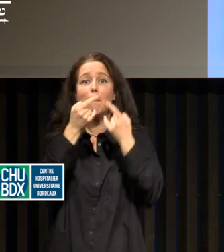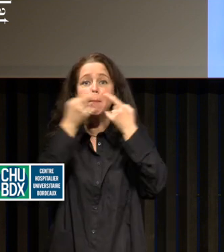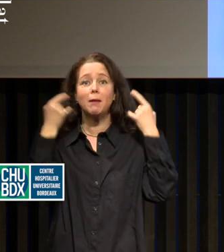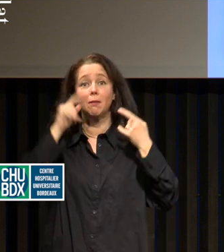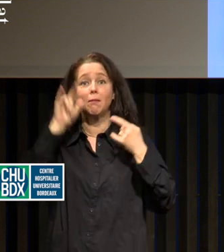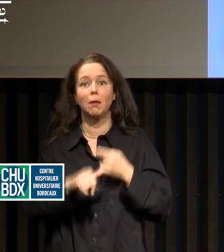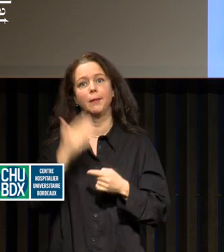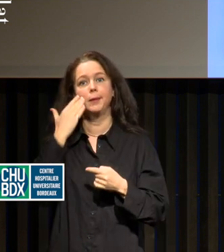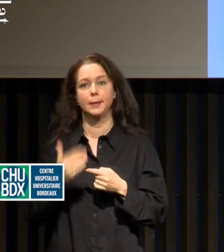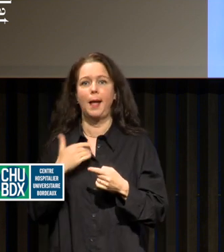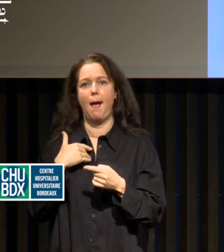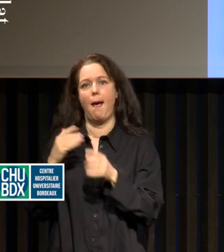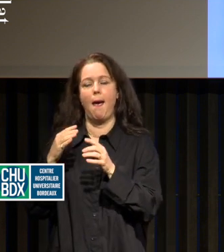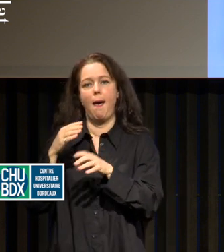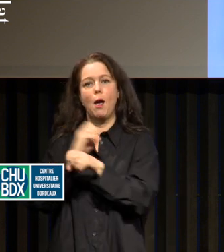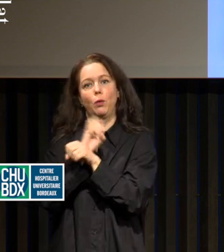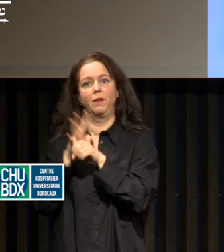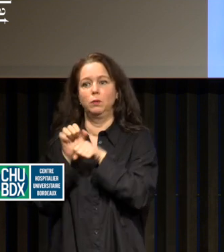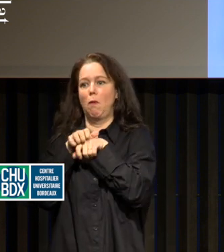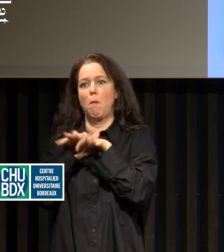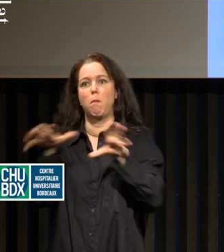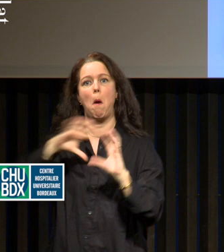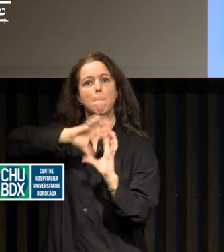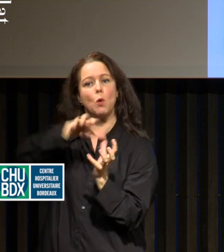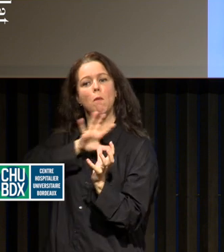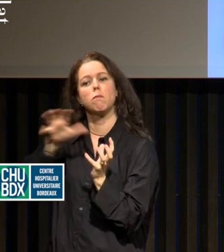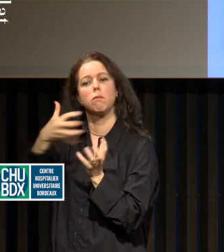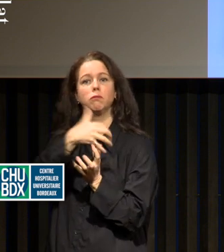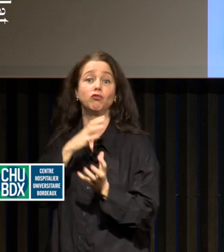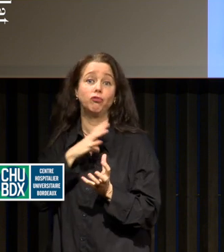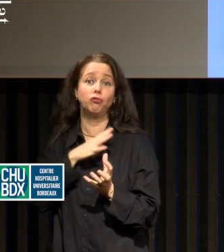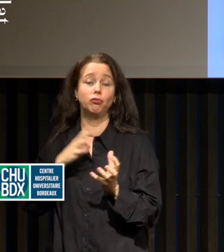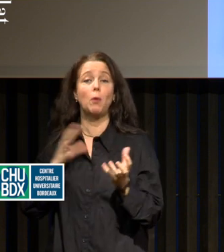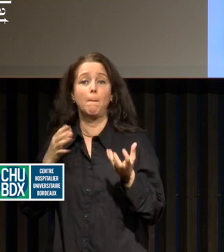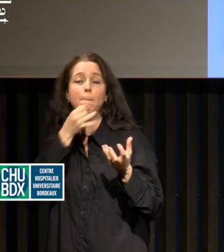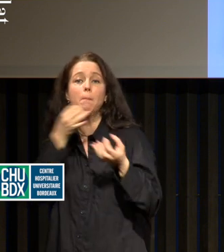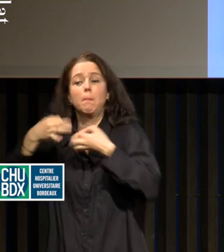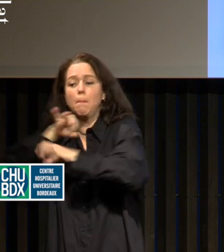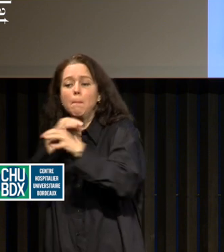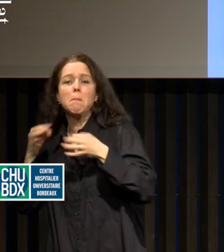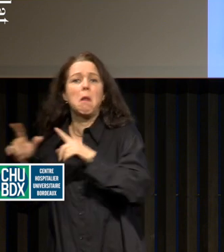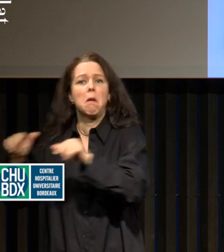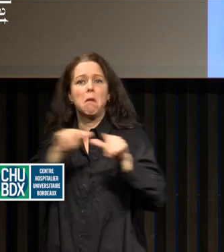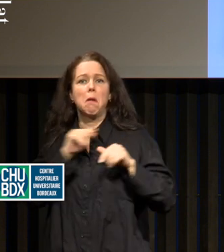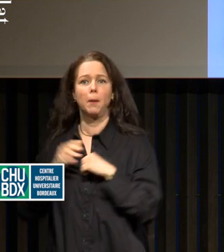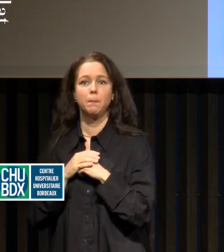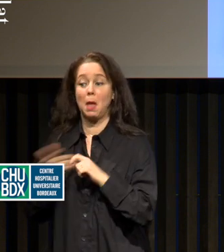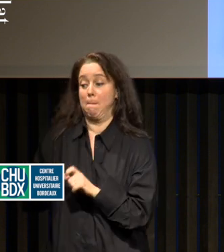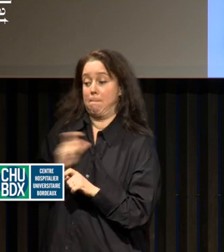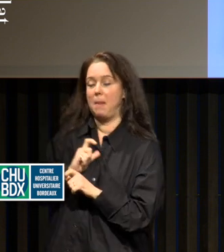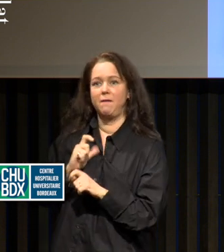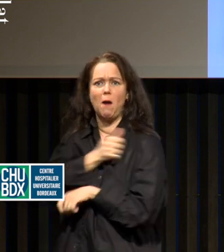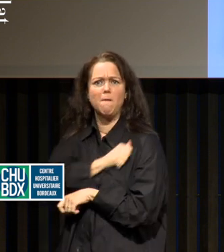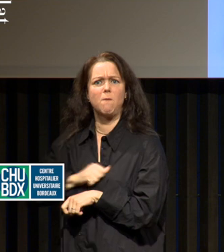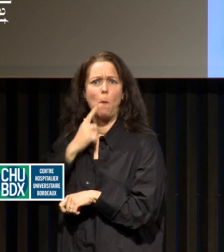cette pandémie à coronavirus, on est cerné de micro-organismes. Alors, il y en a très très peu qui sont finalement méchants pour nous, qui posent